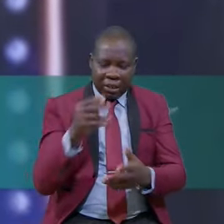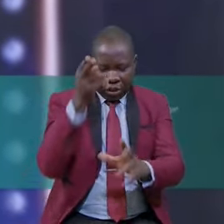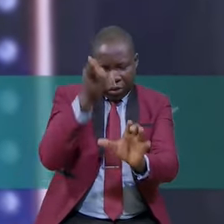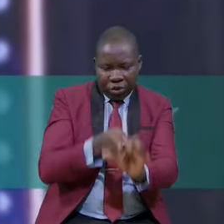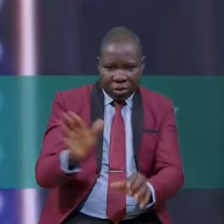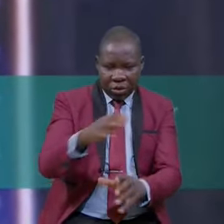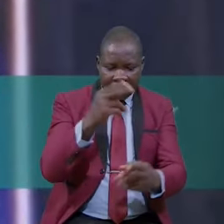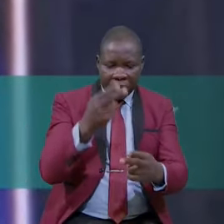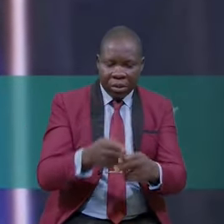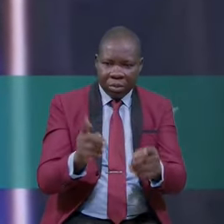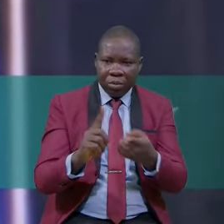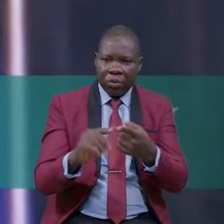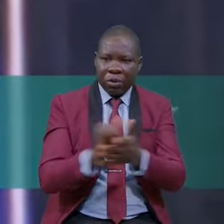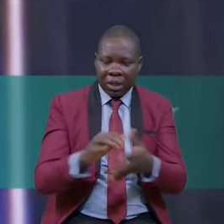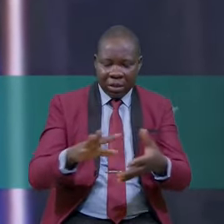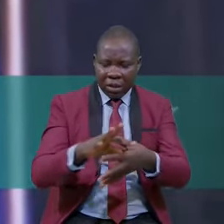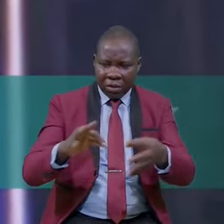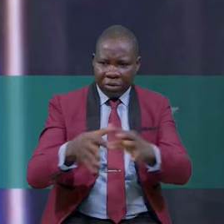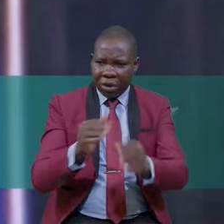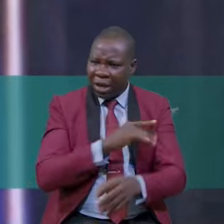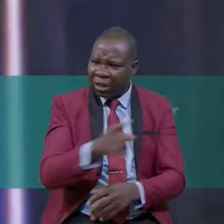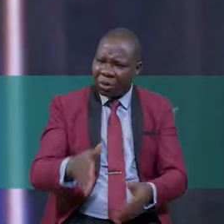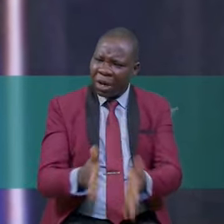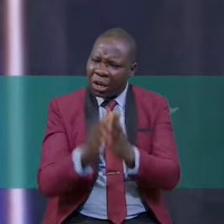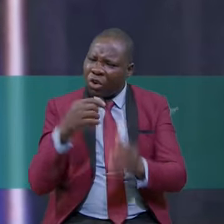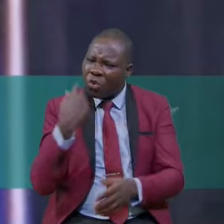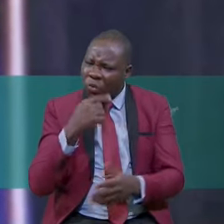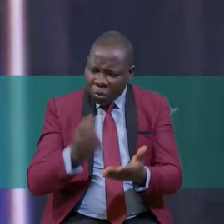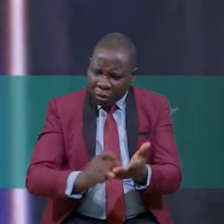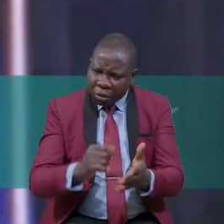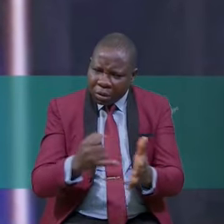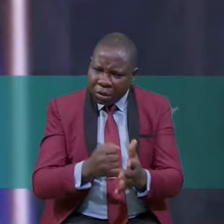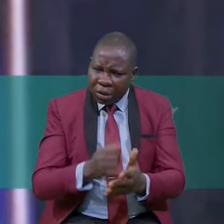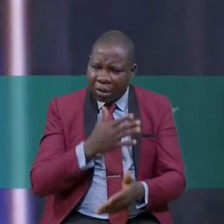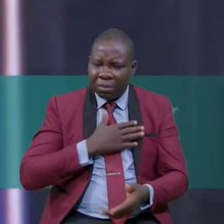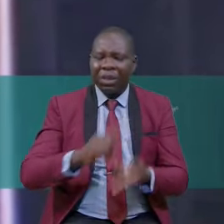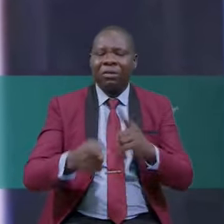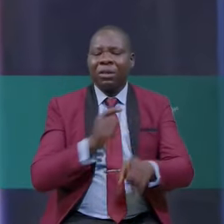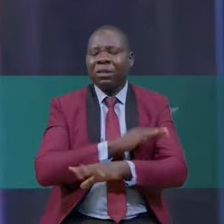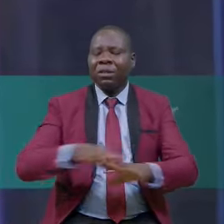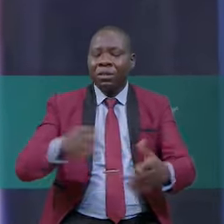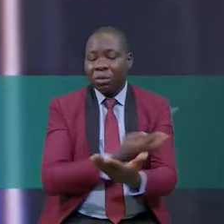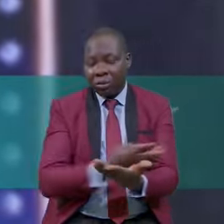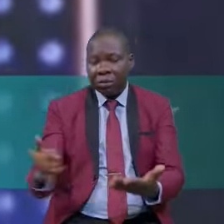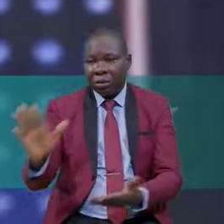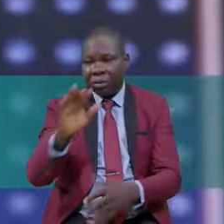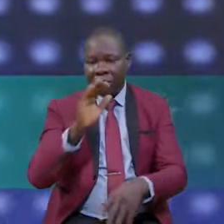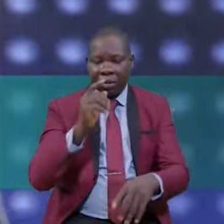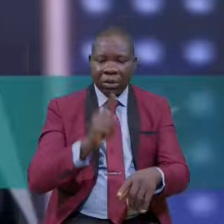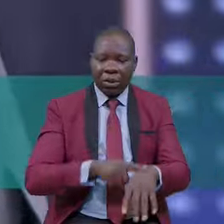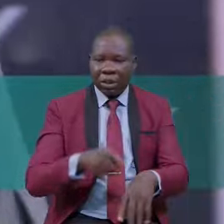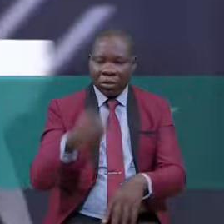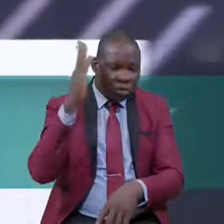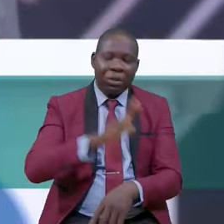nom à l'histoire, tu dis, qui a écrit ça, mon ami, ne paye pas ton temps, tu ne sauras jamais. Qui